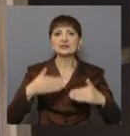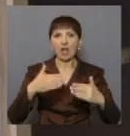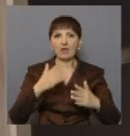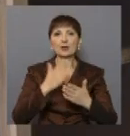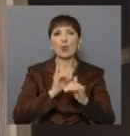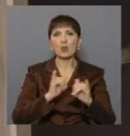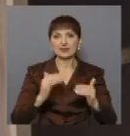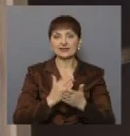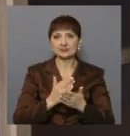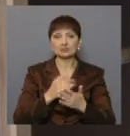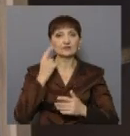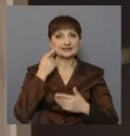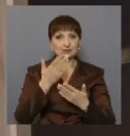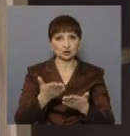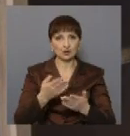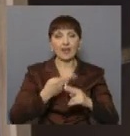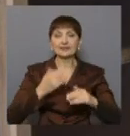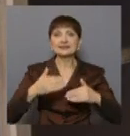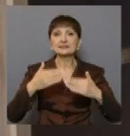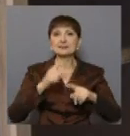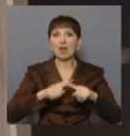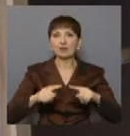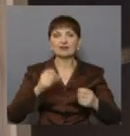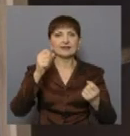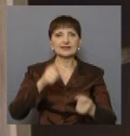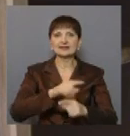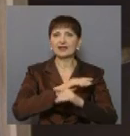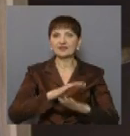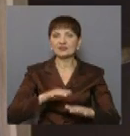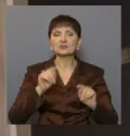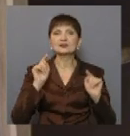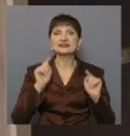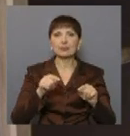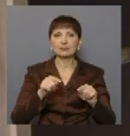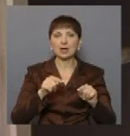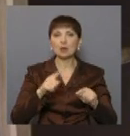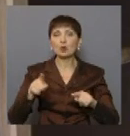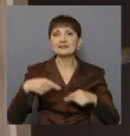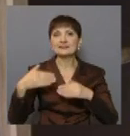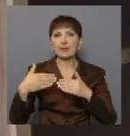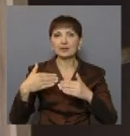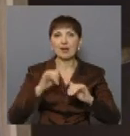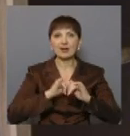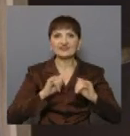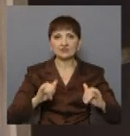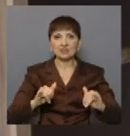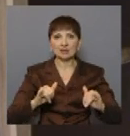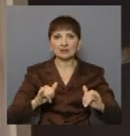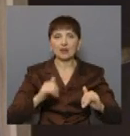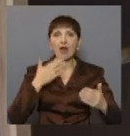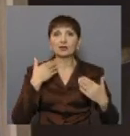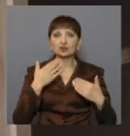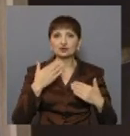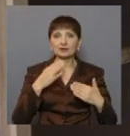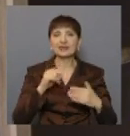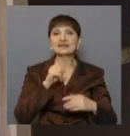как вы слышали, эта динамика, она не соответствует тем, той динамике развития отношений